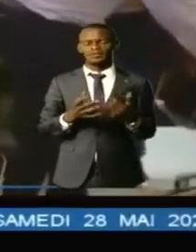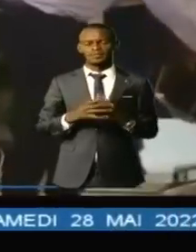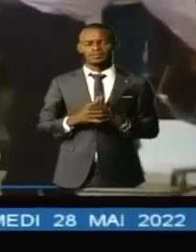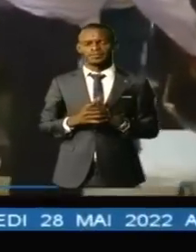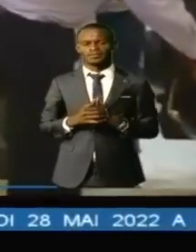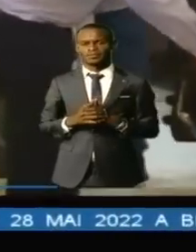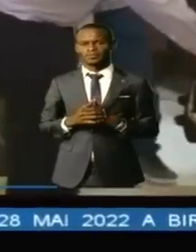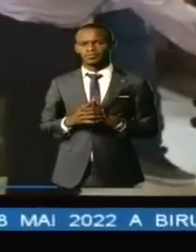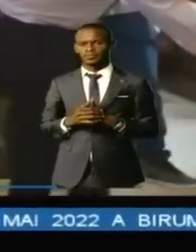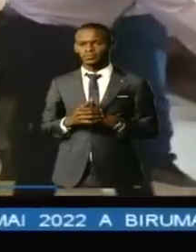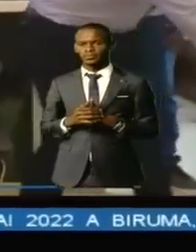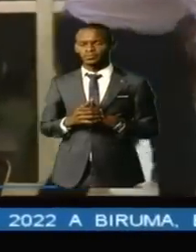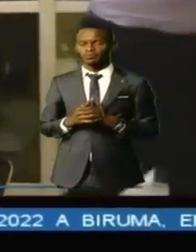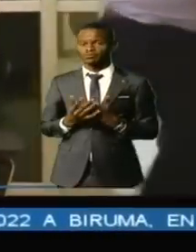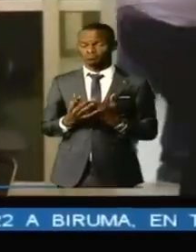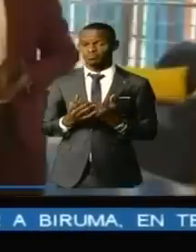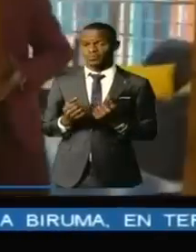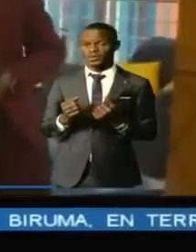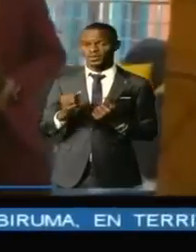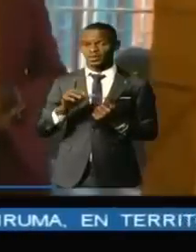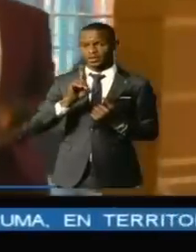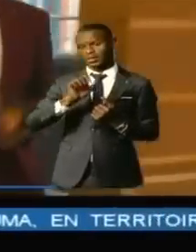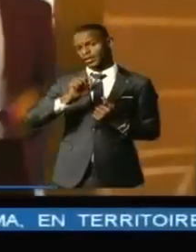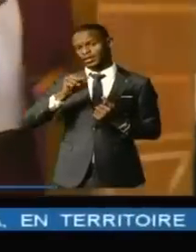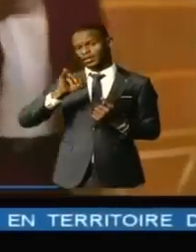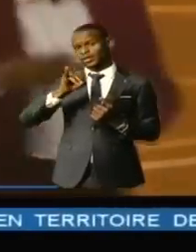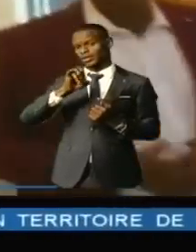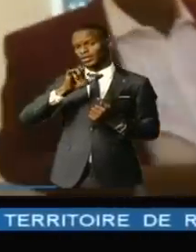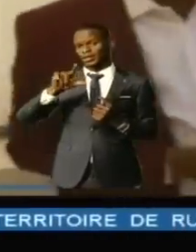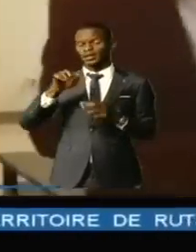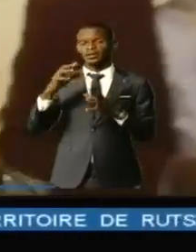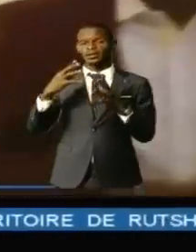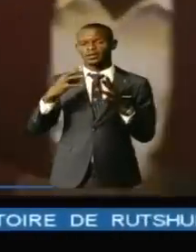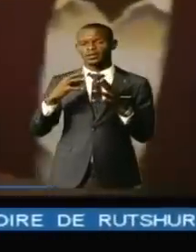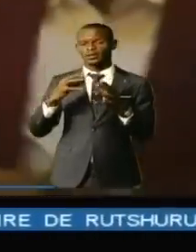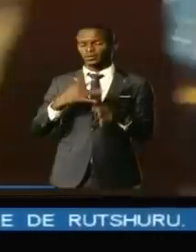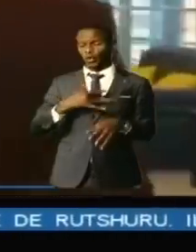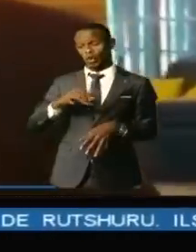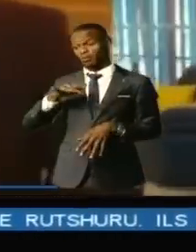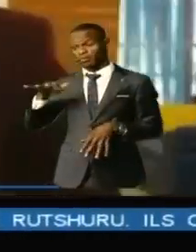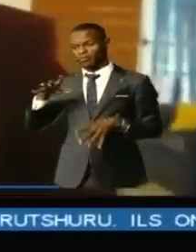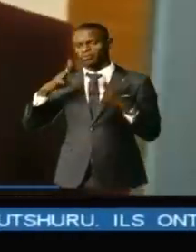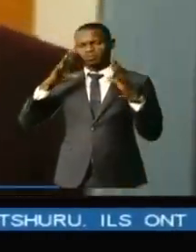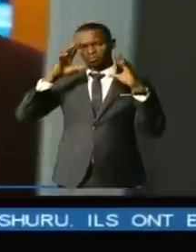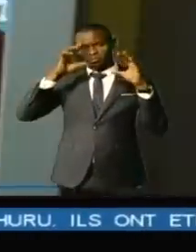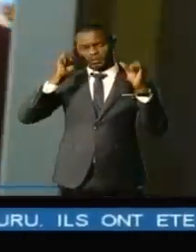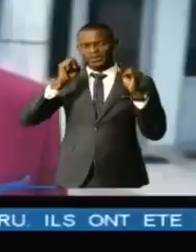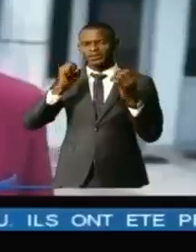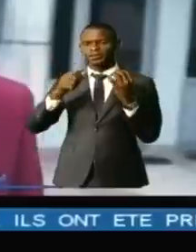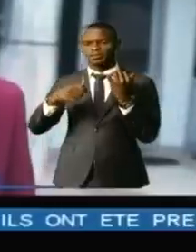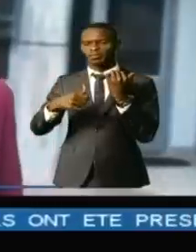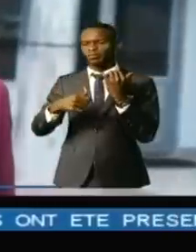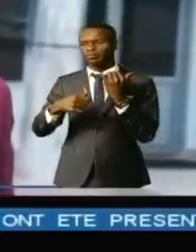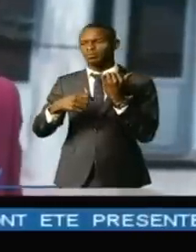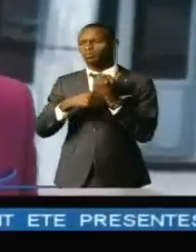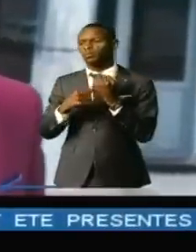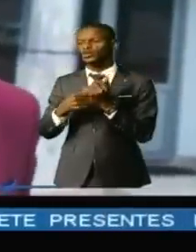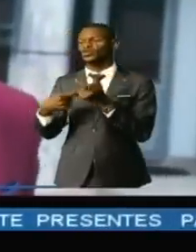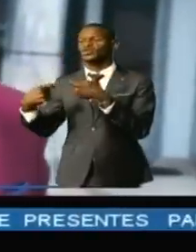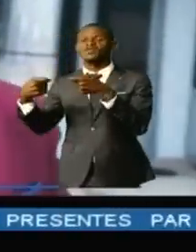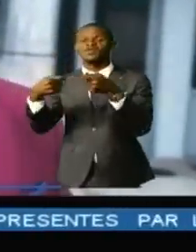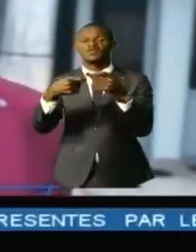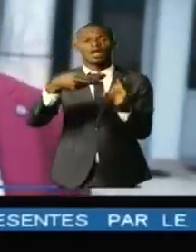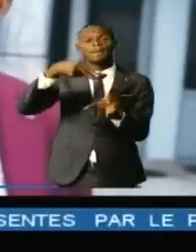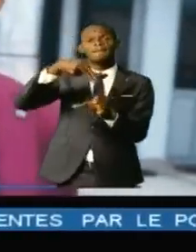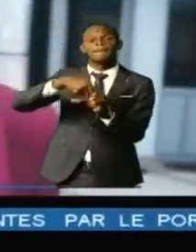Daniel Mugisa, président des importateurs de produits pétroliers, parle du changement brisque des barils par mètre cube dans les pays